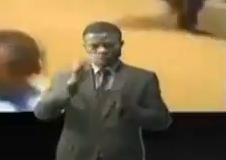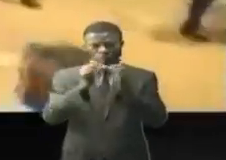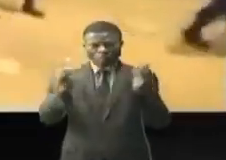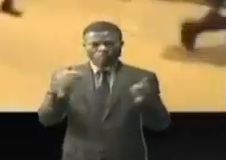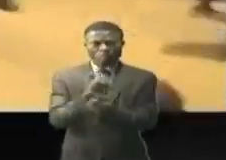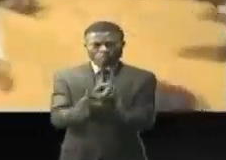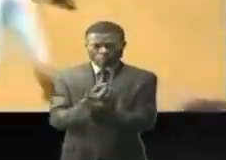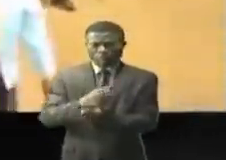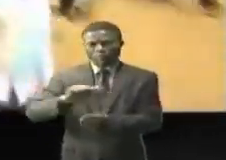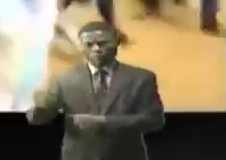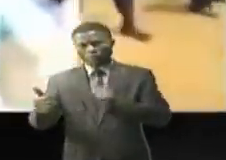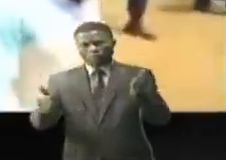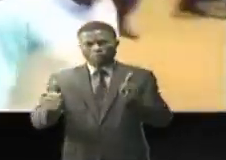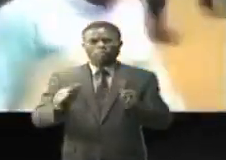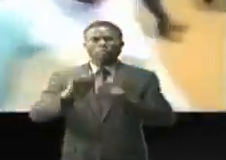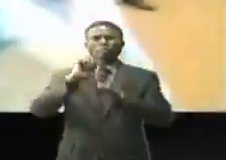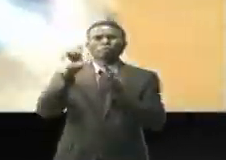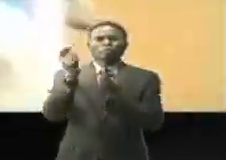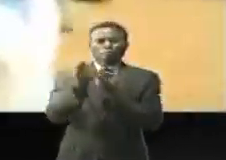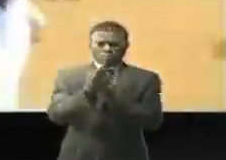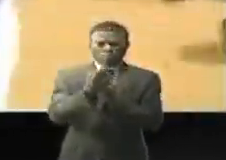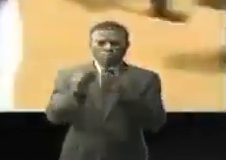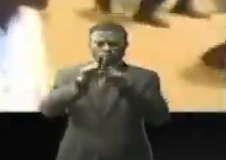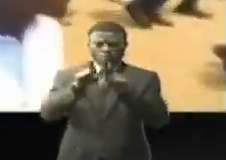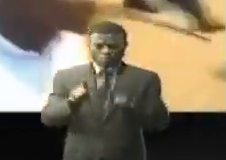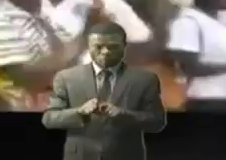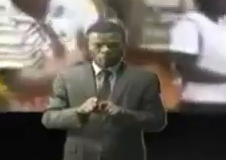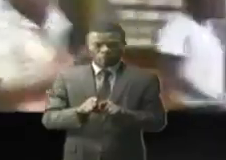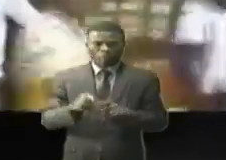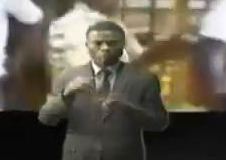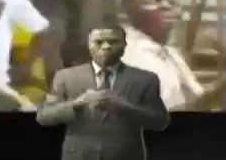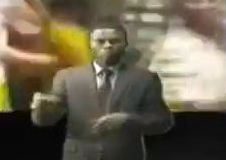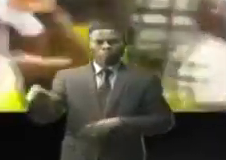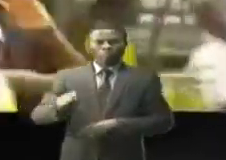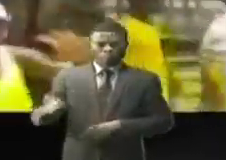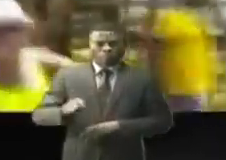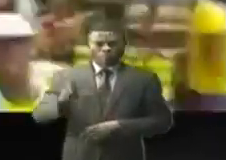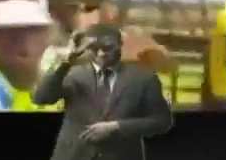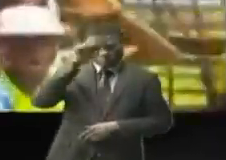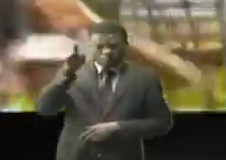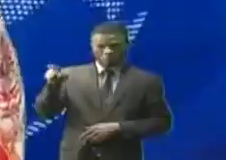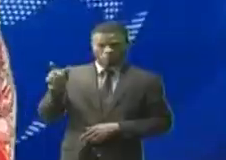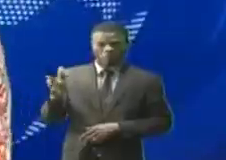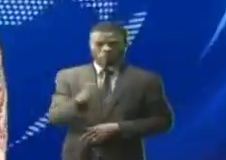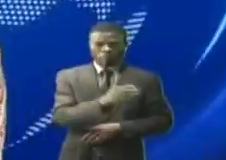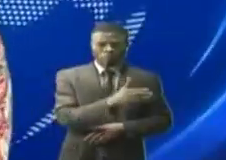respect mutuel entre les tribus et ethnies dans les territoires de Bagata.